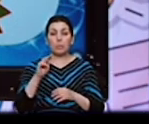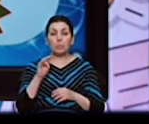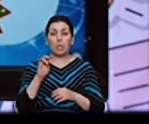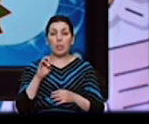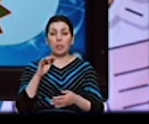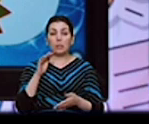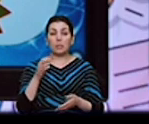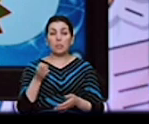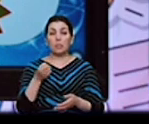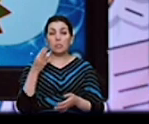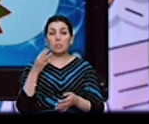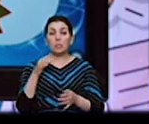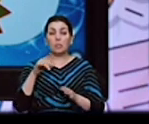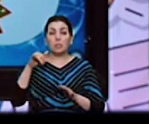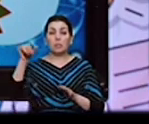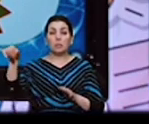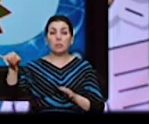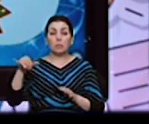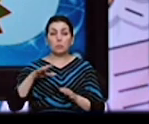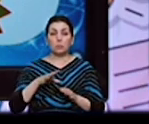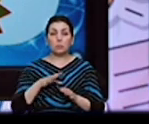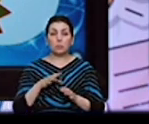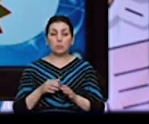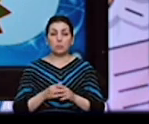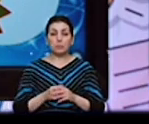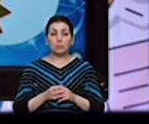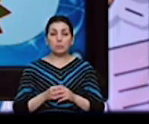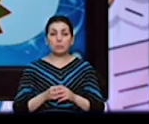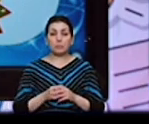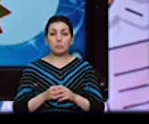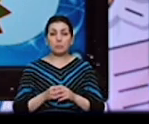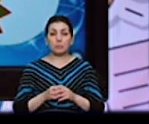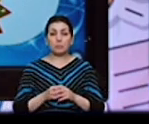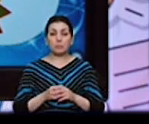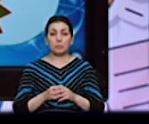Chelakni necha qadam nariga qo'yishdi?